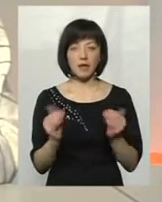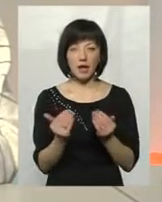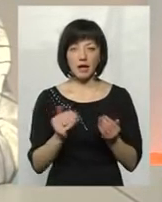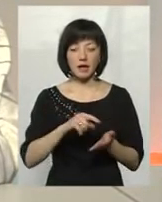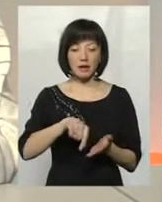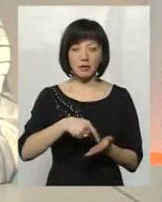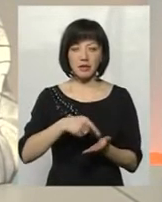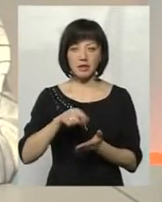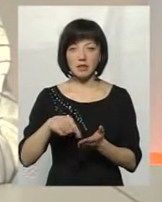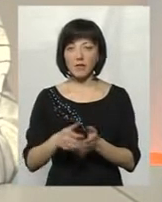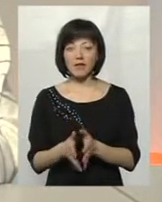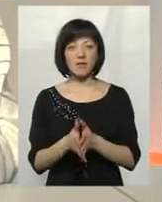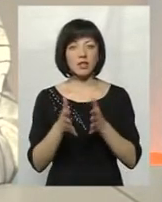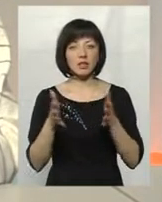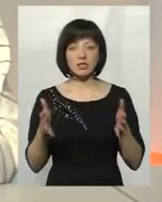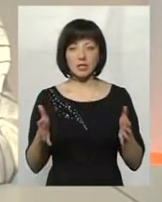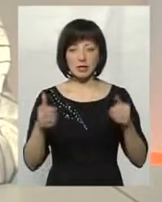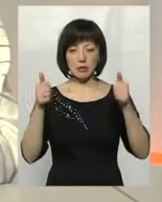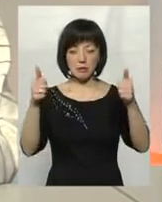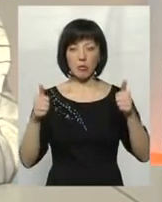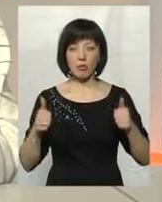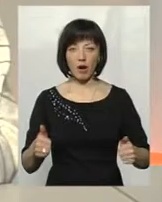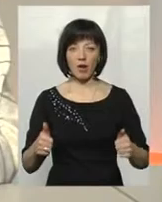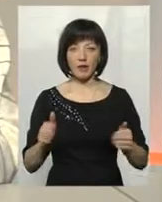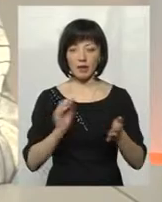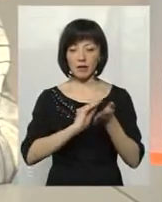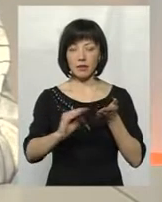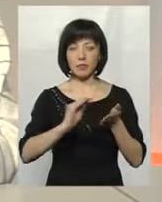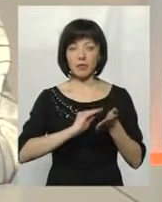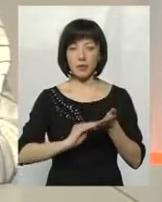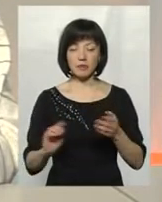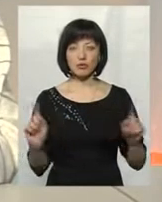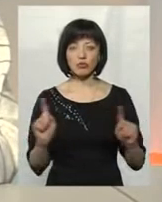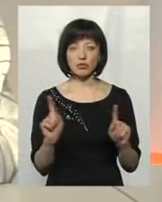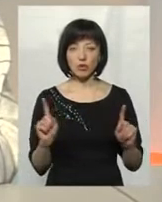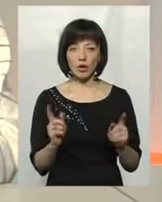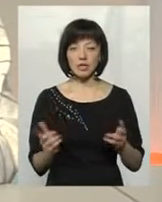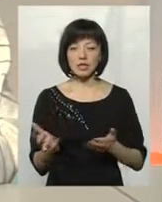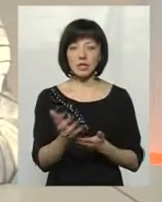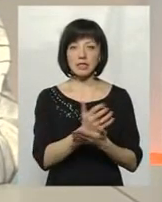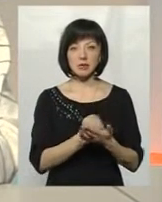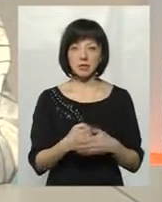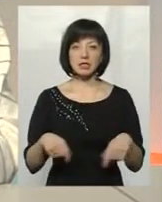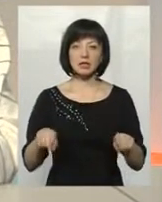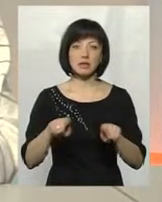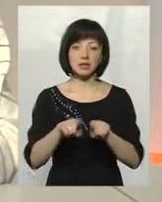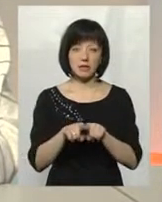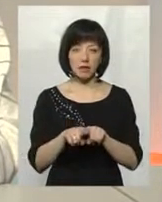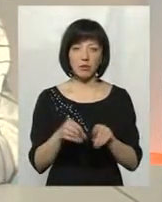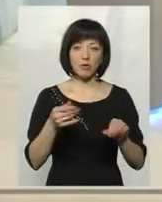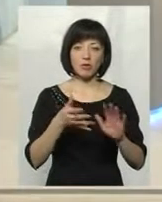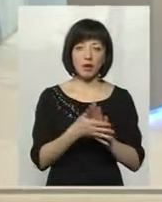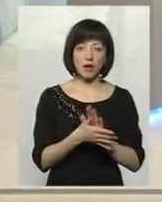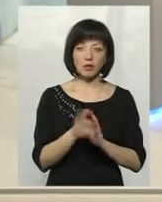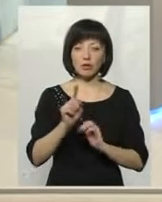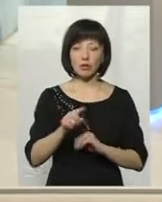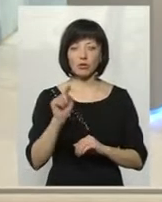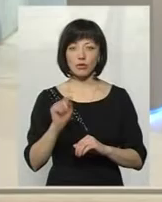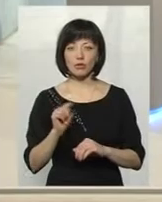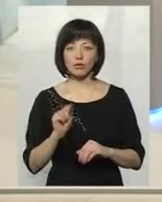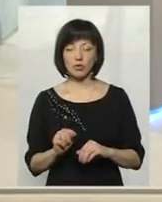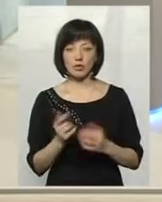містечках величезні банери висять, в яких написано, що там зібрано стільки-то, потрачено на